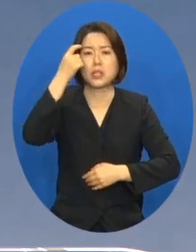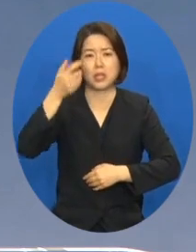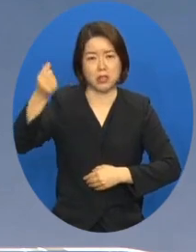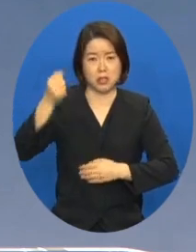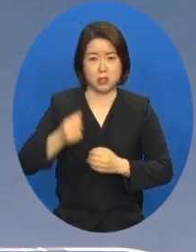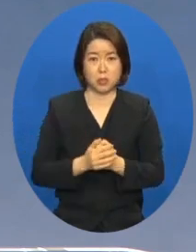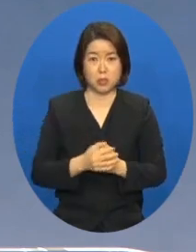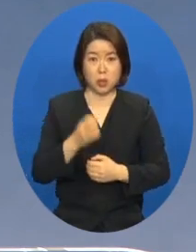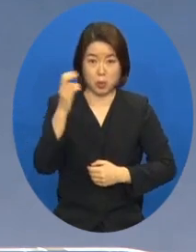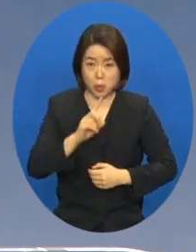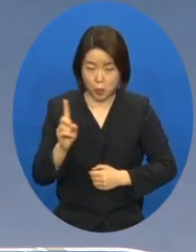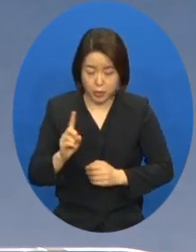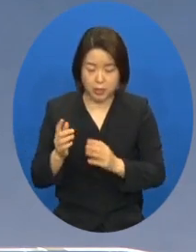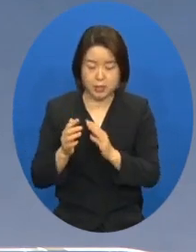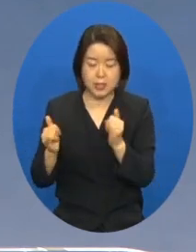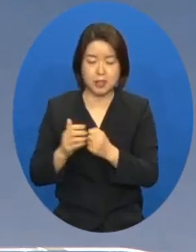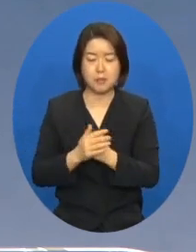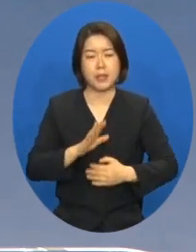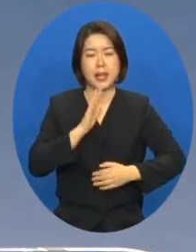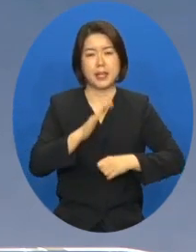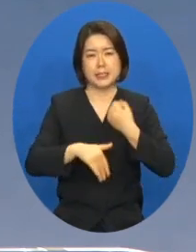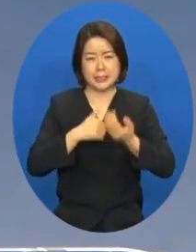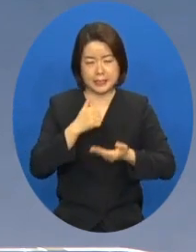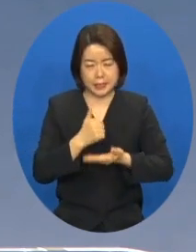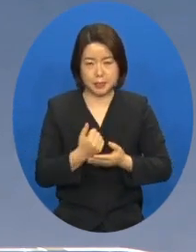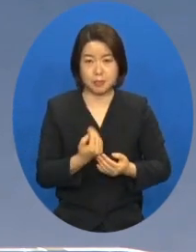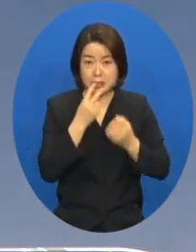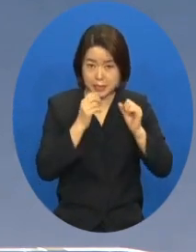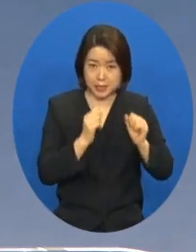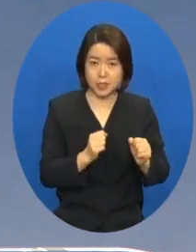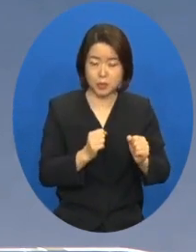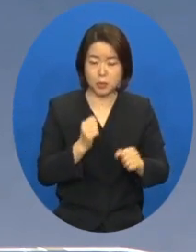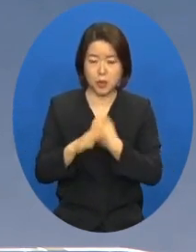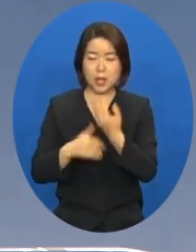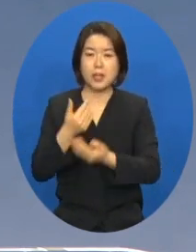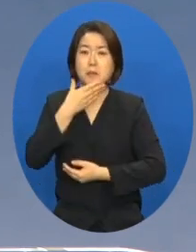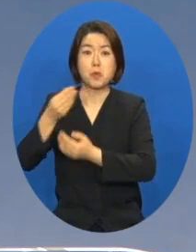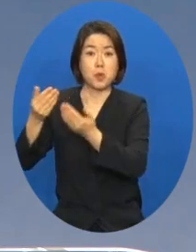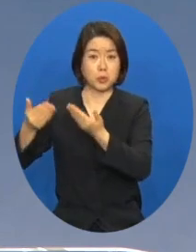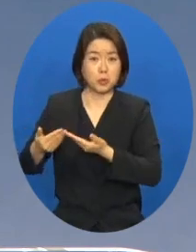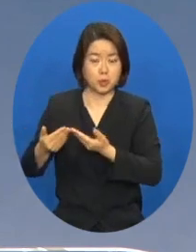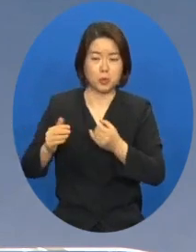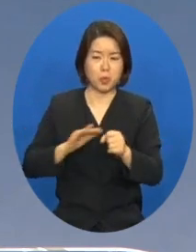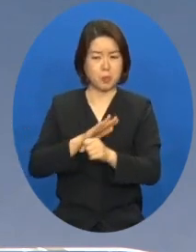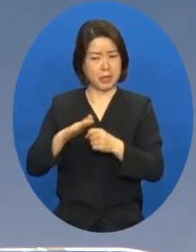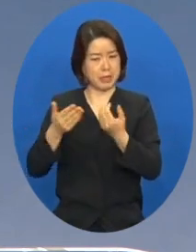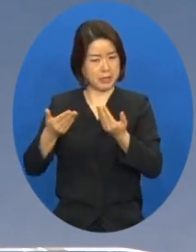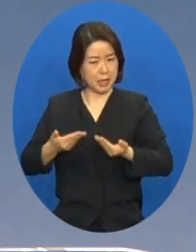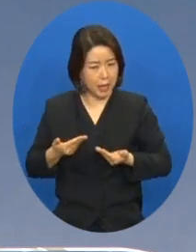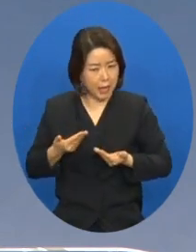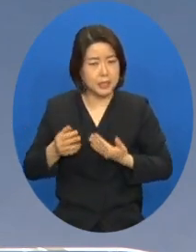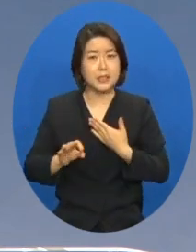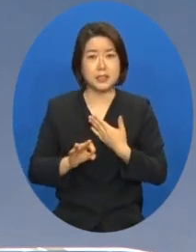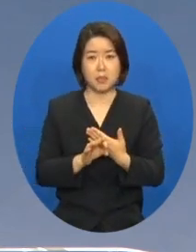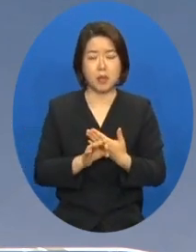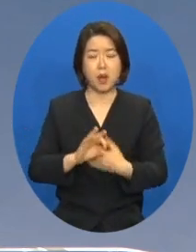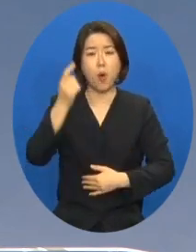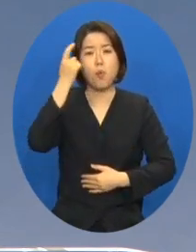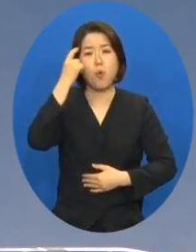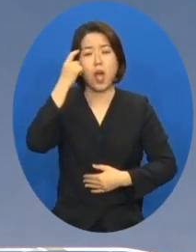아이들은 하나님이 진짜 살아계시고 하나님이 복을 주시고 사랑하신다면